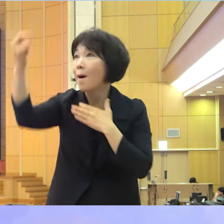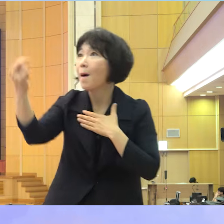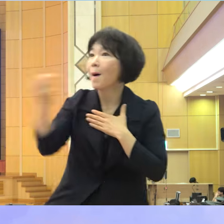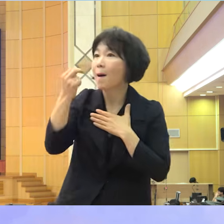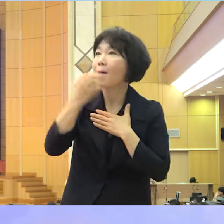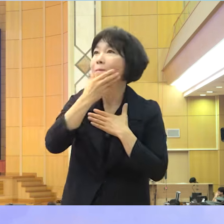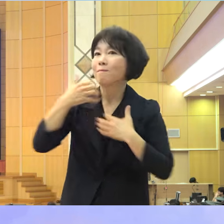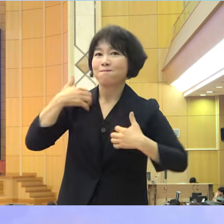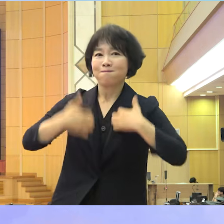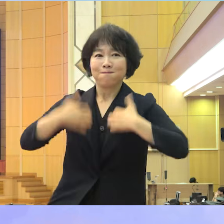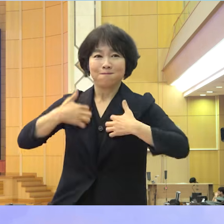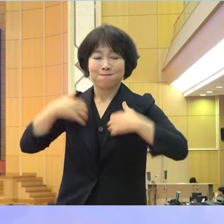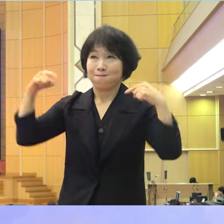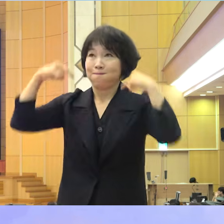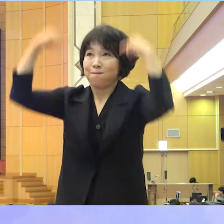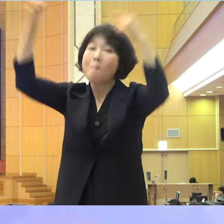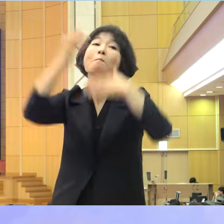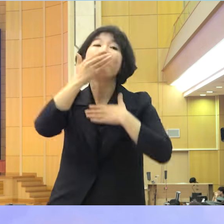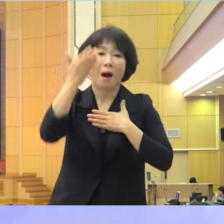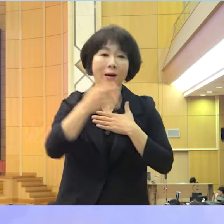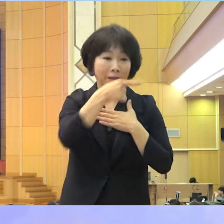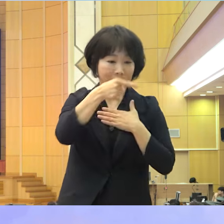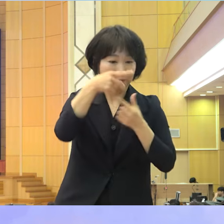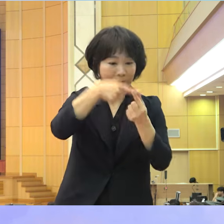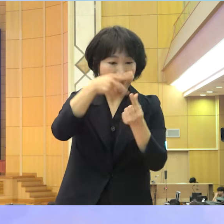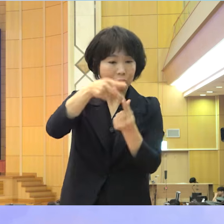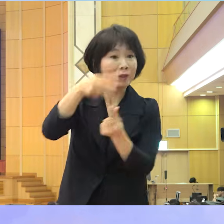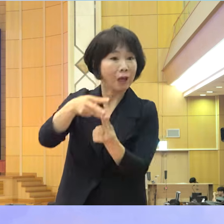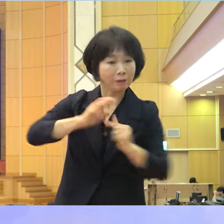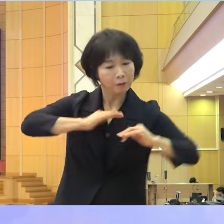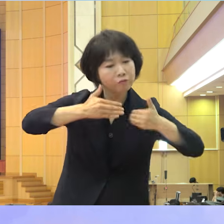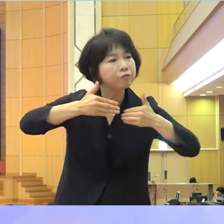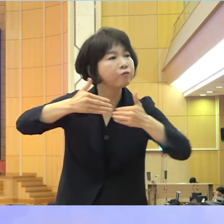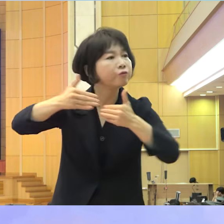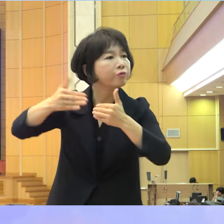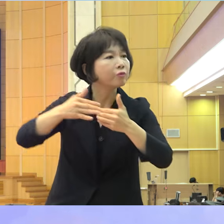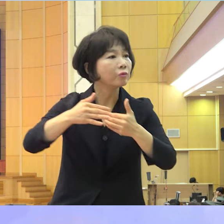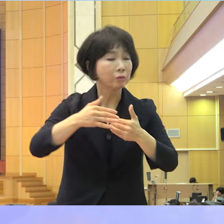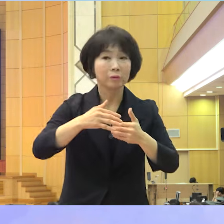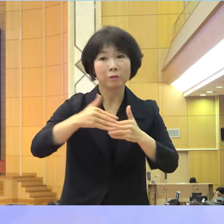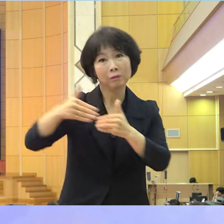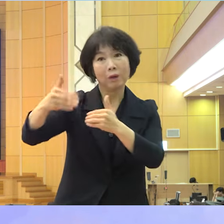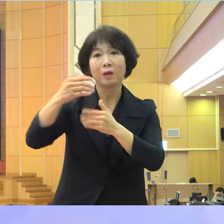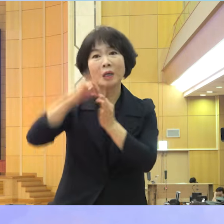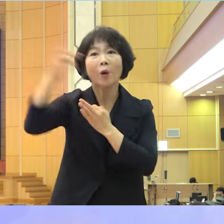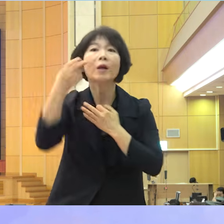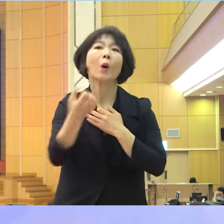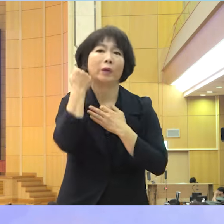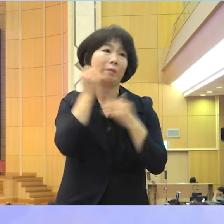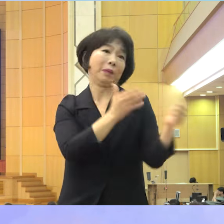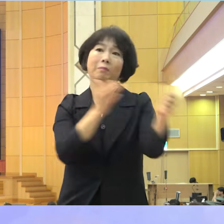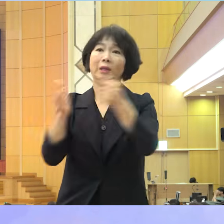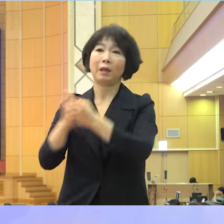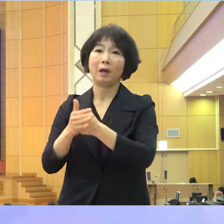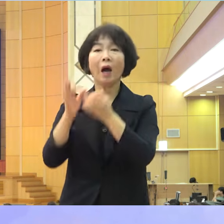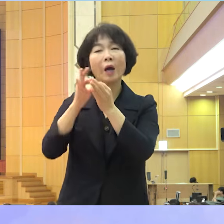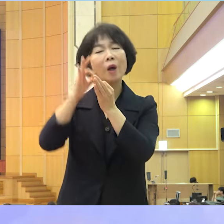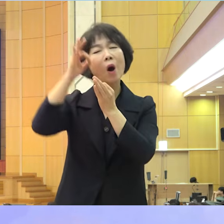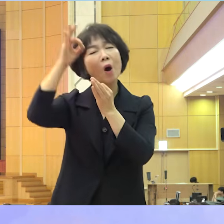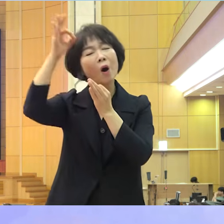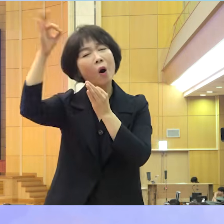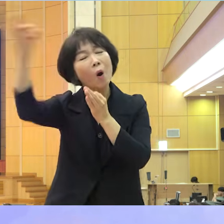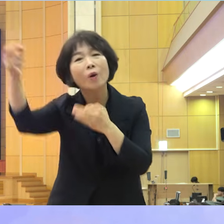태생이 인생으로, 인생이 영생으로 이어서 영생해야 되는데, 영생이란